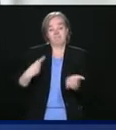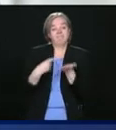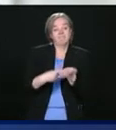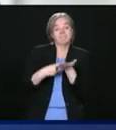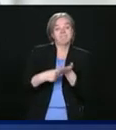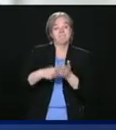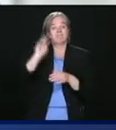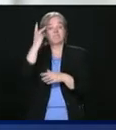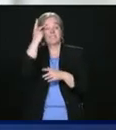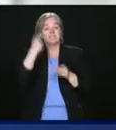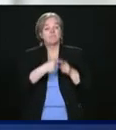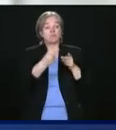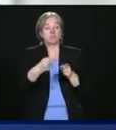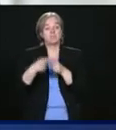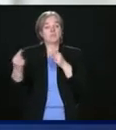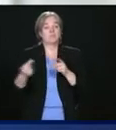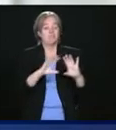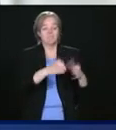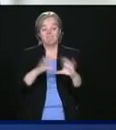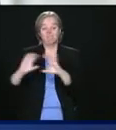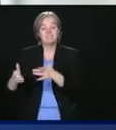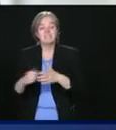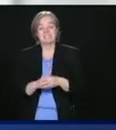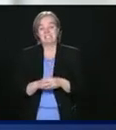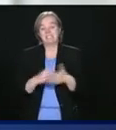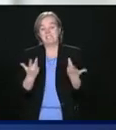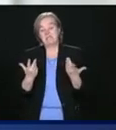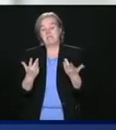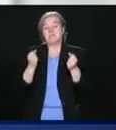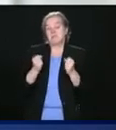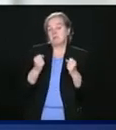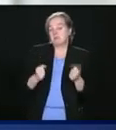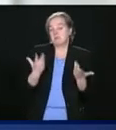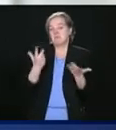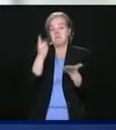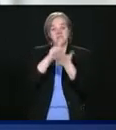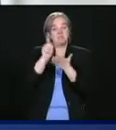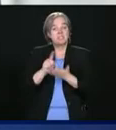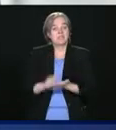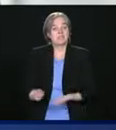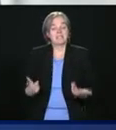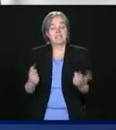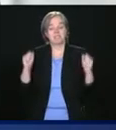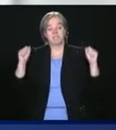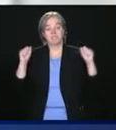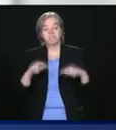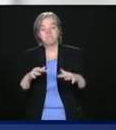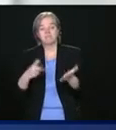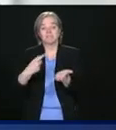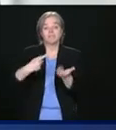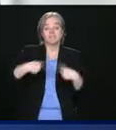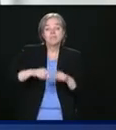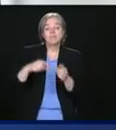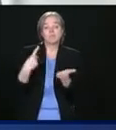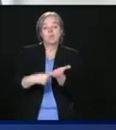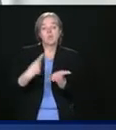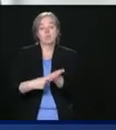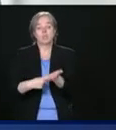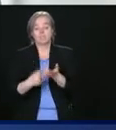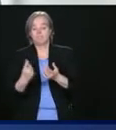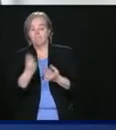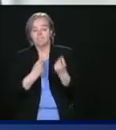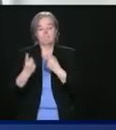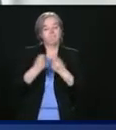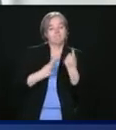On a proposé que la Chambre pourrait siéger à chaque semaine pour assurer des opportunités de poser des